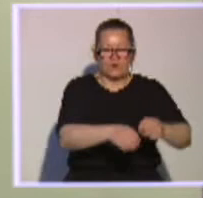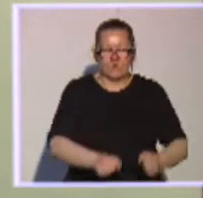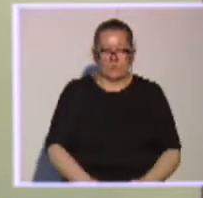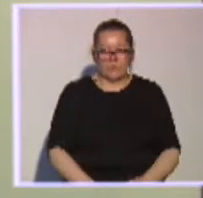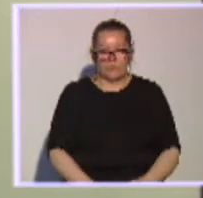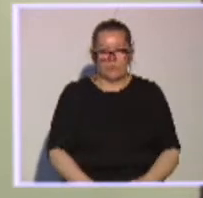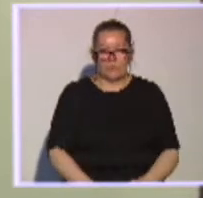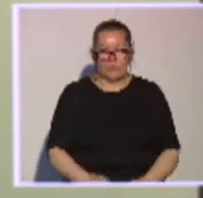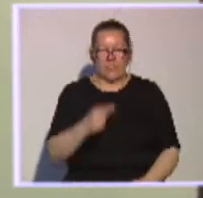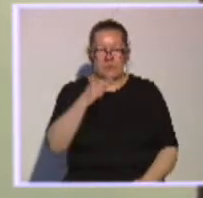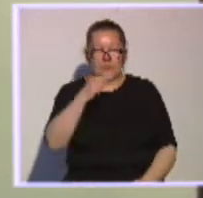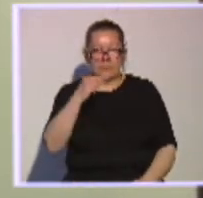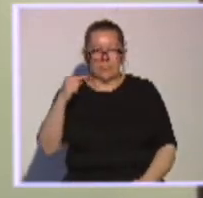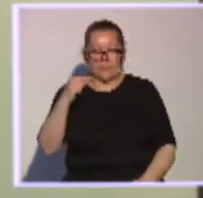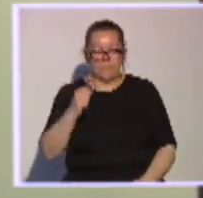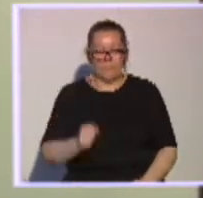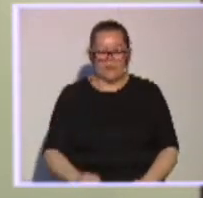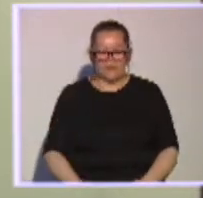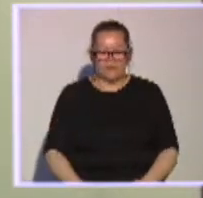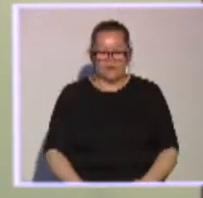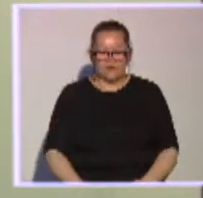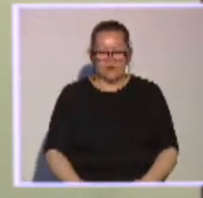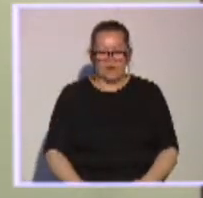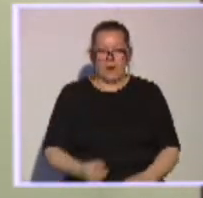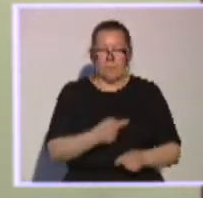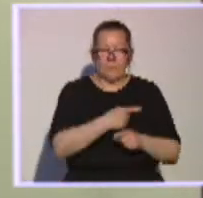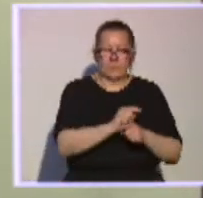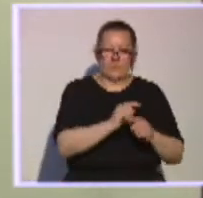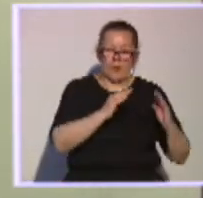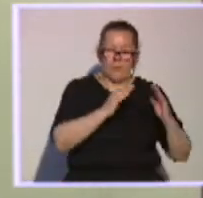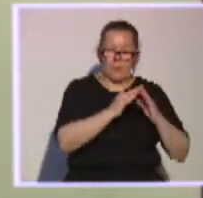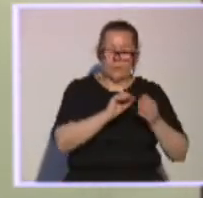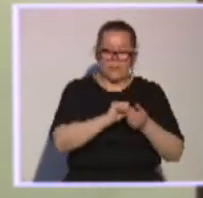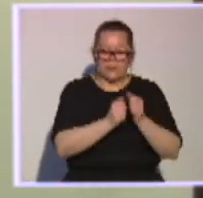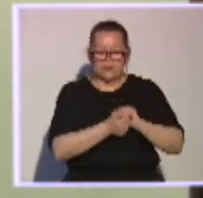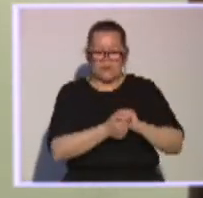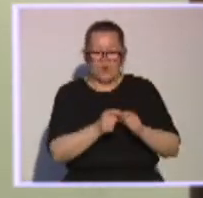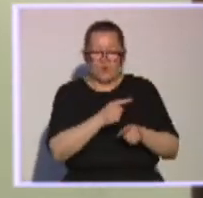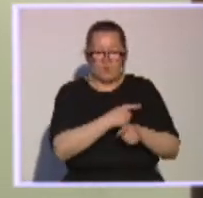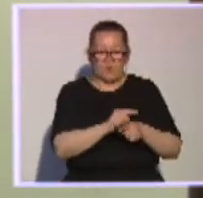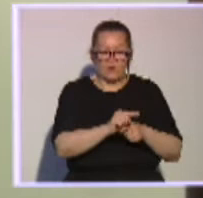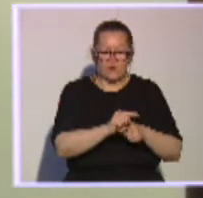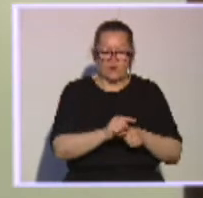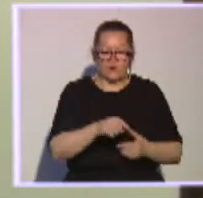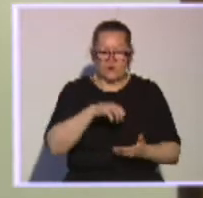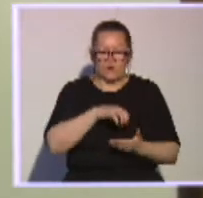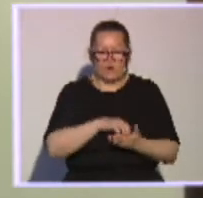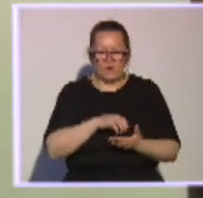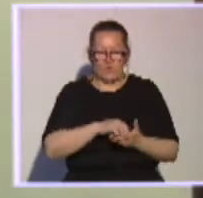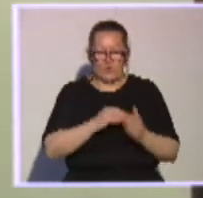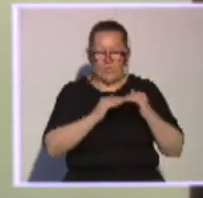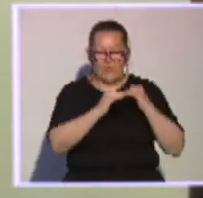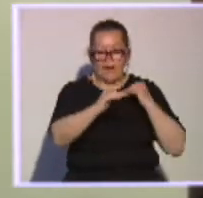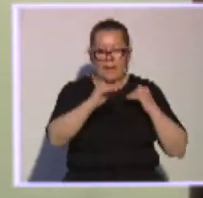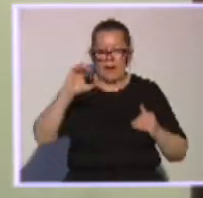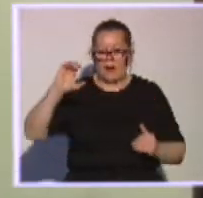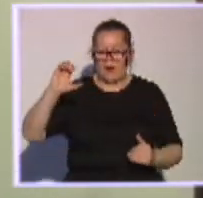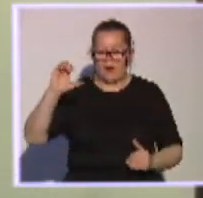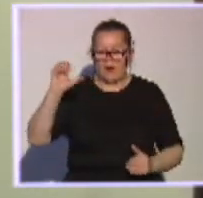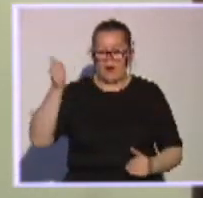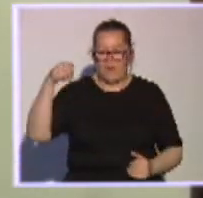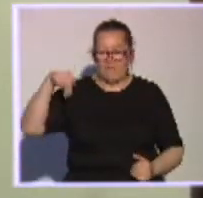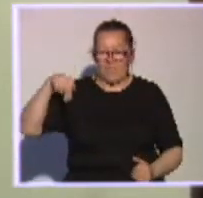o diferențiere între un produs care provine din zona montană și un produs care provine din zona de câmpie